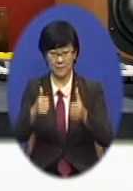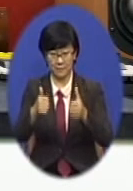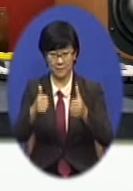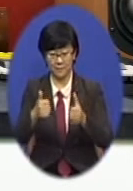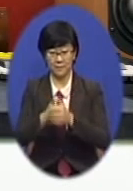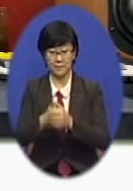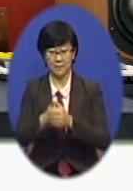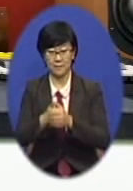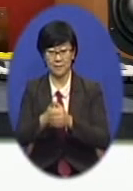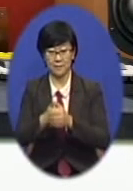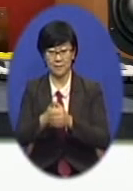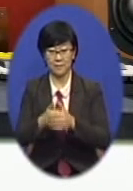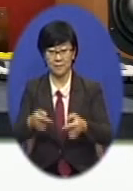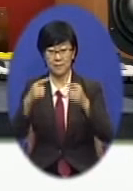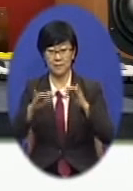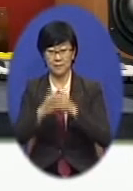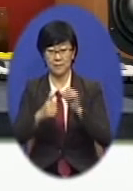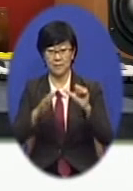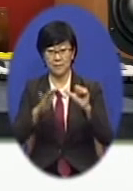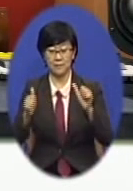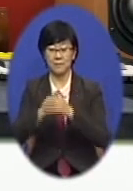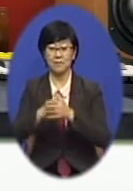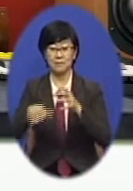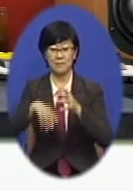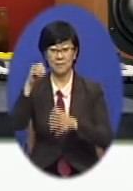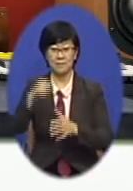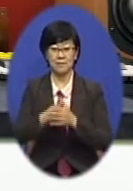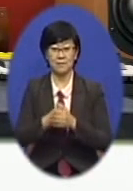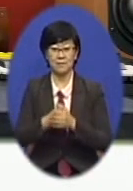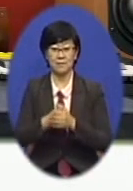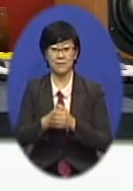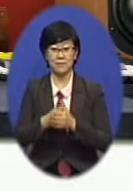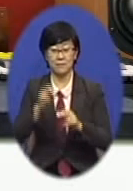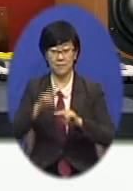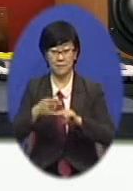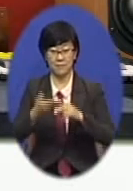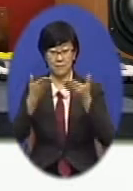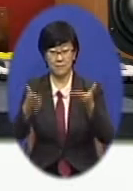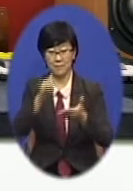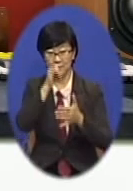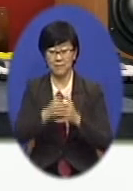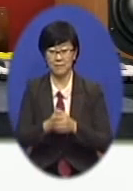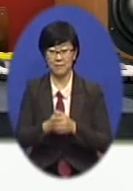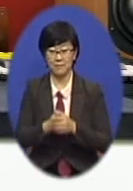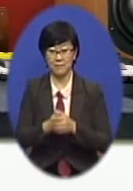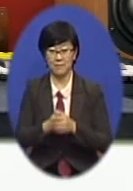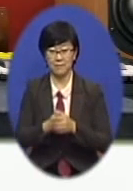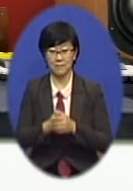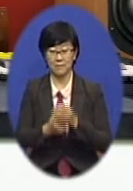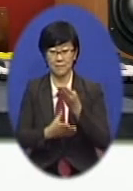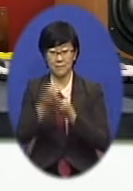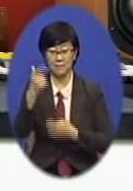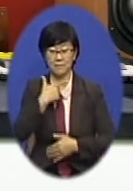심사를 해주시는 분들을 다섯 분을 저희가 또 추천을 해서 저 상품을 드리고 있습니다. 자